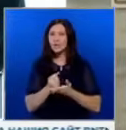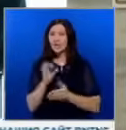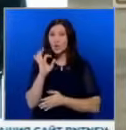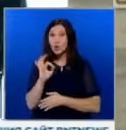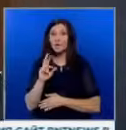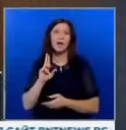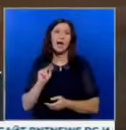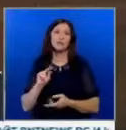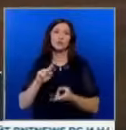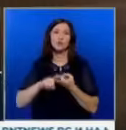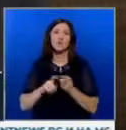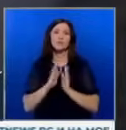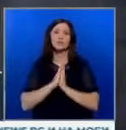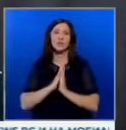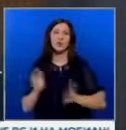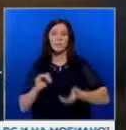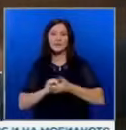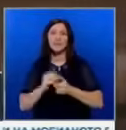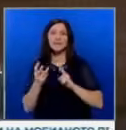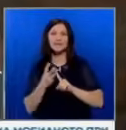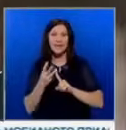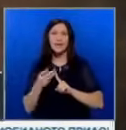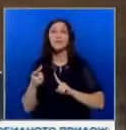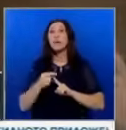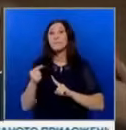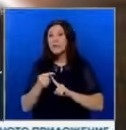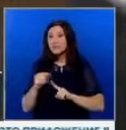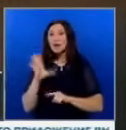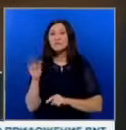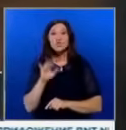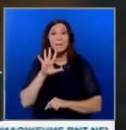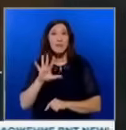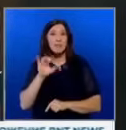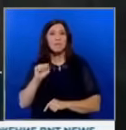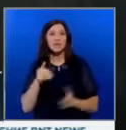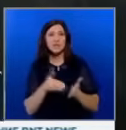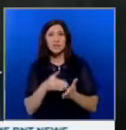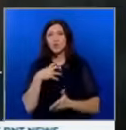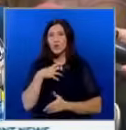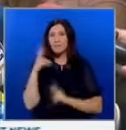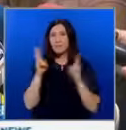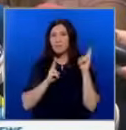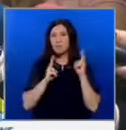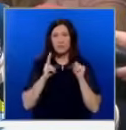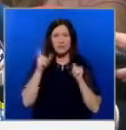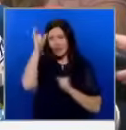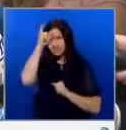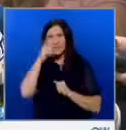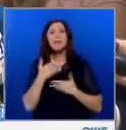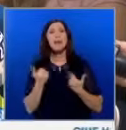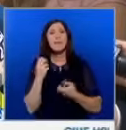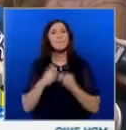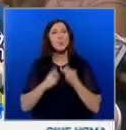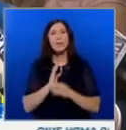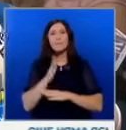каза Костадинов и призова за обединение с третия на принципа всички пет формации срещу ГЕРБ и ДПС. Ние нямаме проблем да